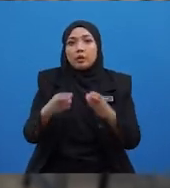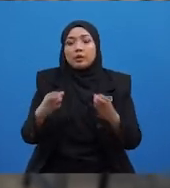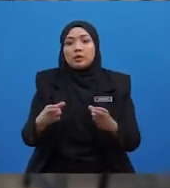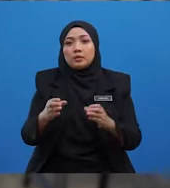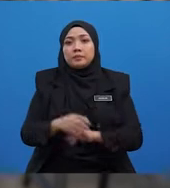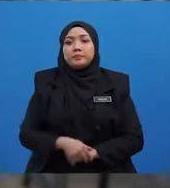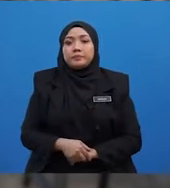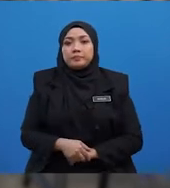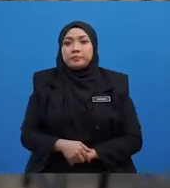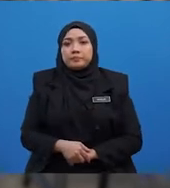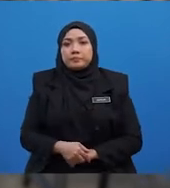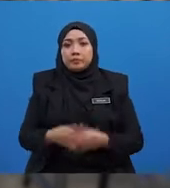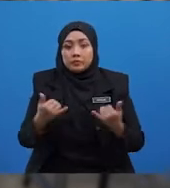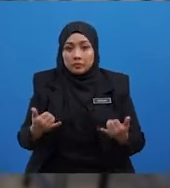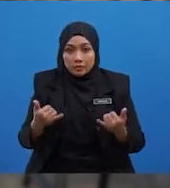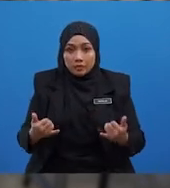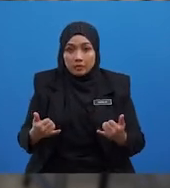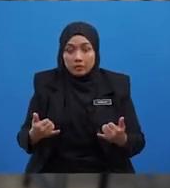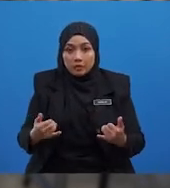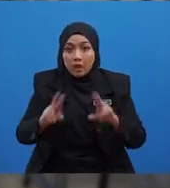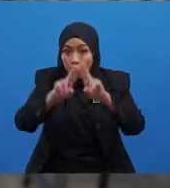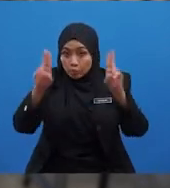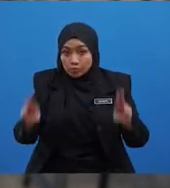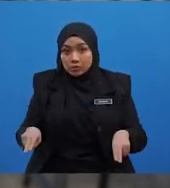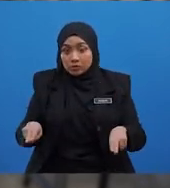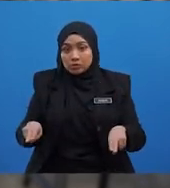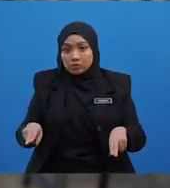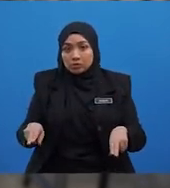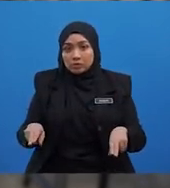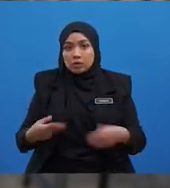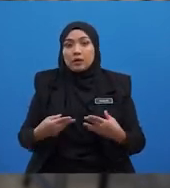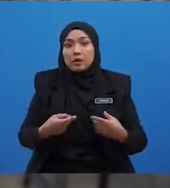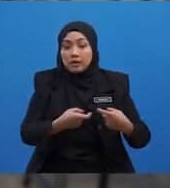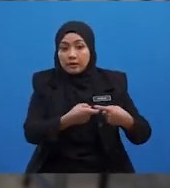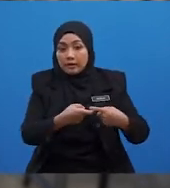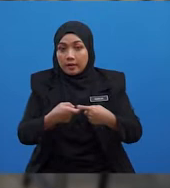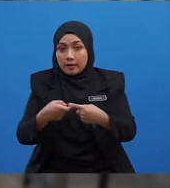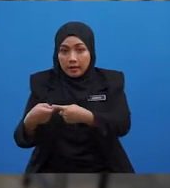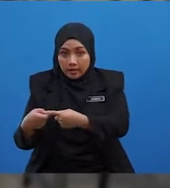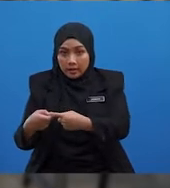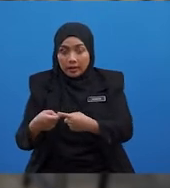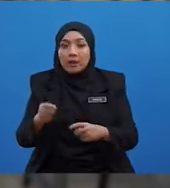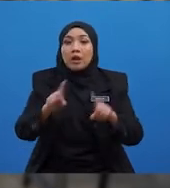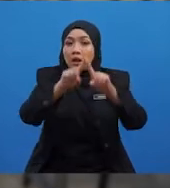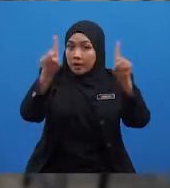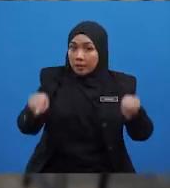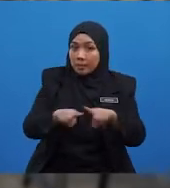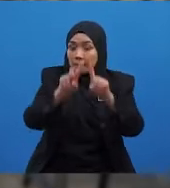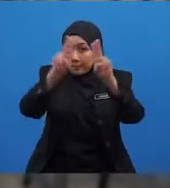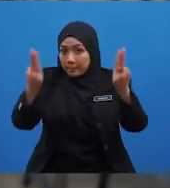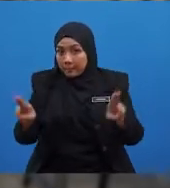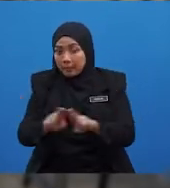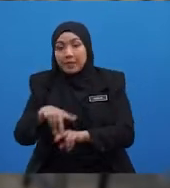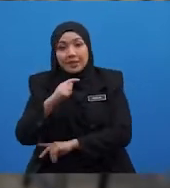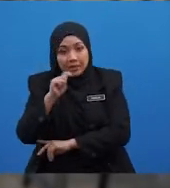dan proses pengemaskinian data, kita uji lari dahulu rangkaian halaman-halaman tadi. Gunakan